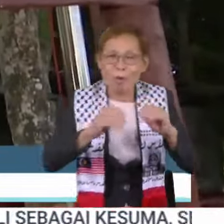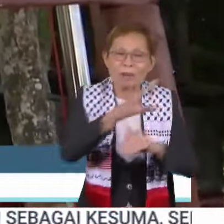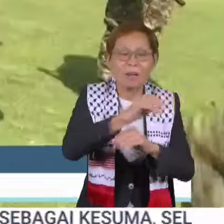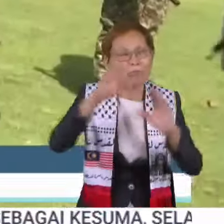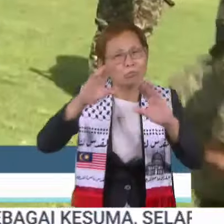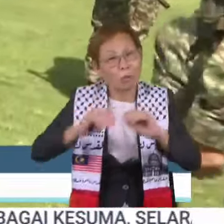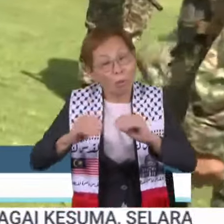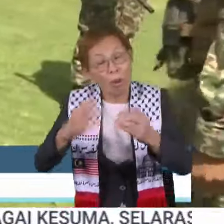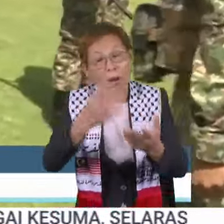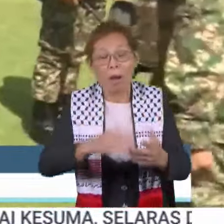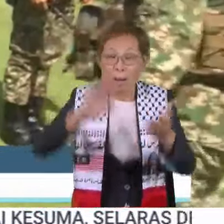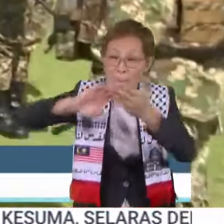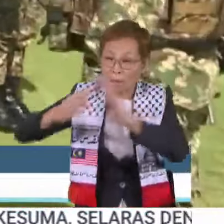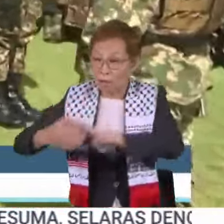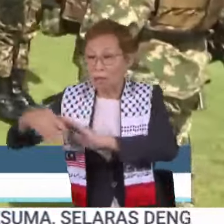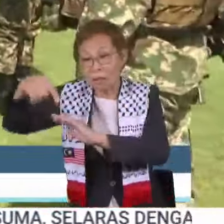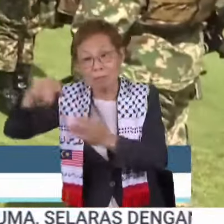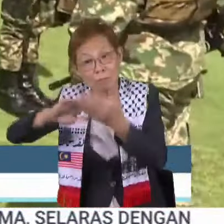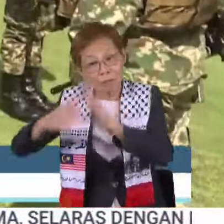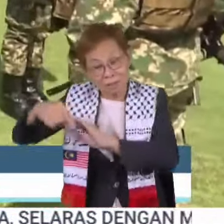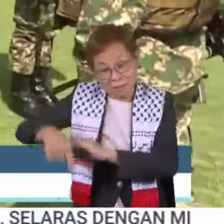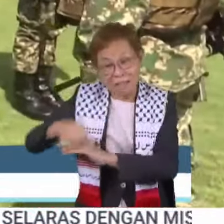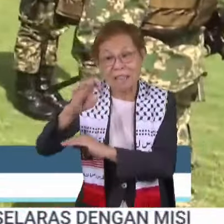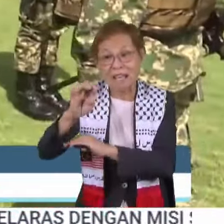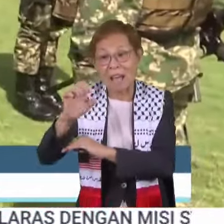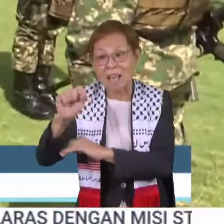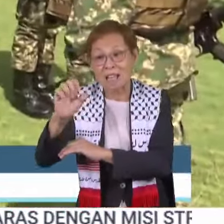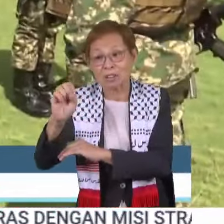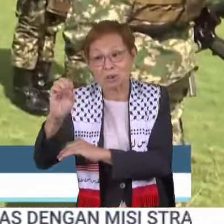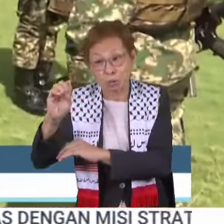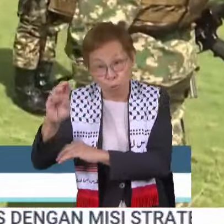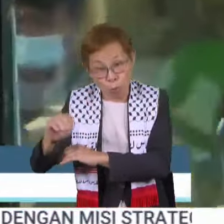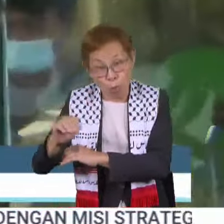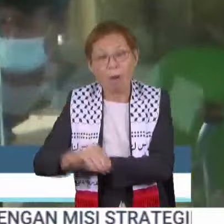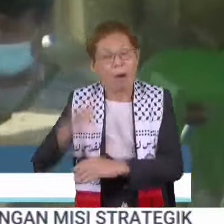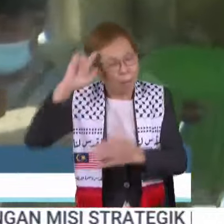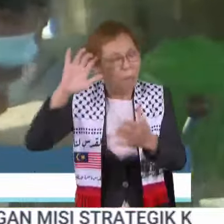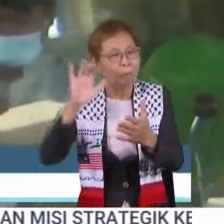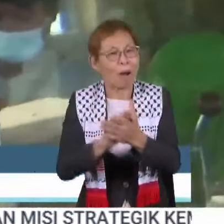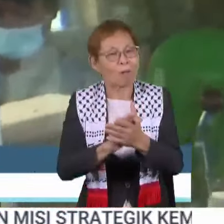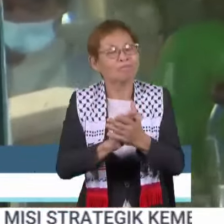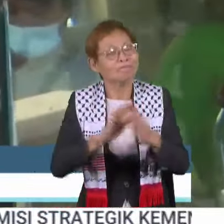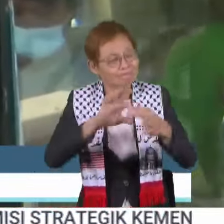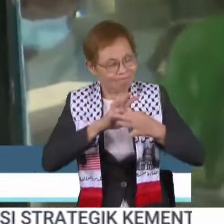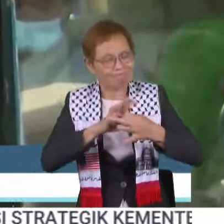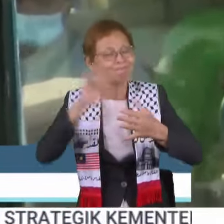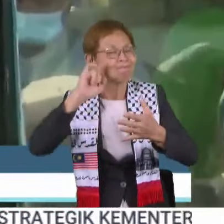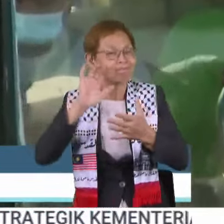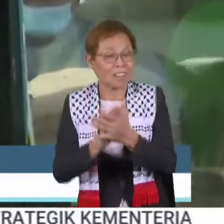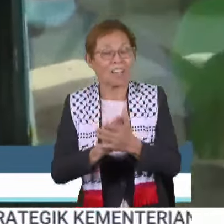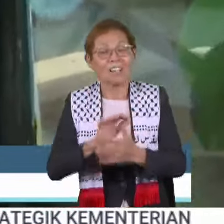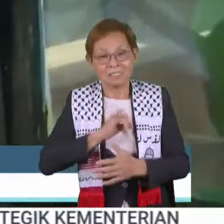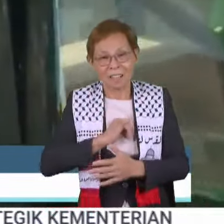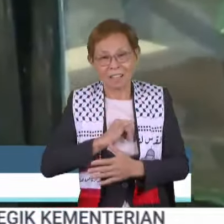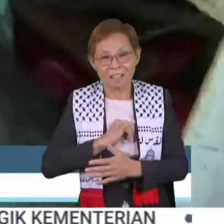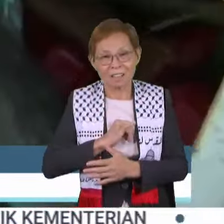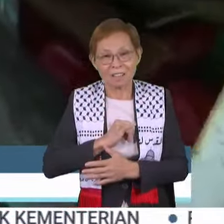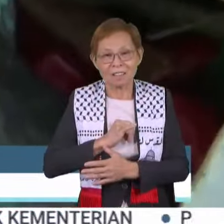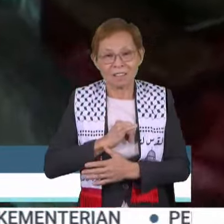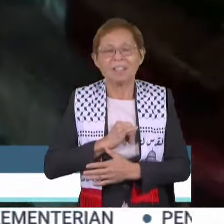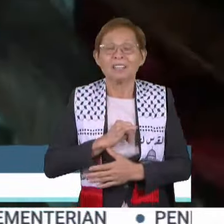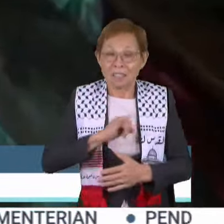saya dapati bahwa masyarakat dione semakin mempunyai keyakinan terhadap tahap kerjasama sebenarnya itu yang saya tidak akan